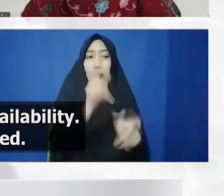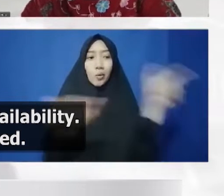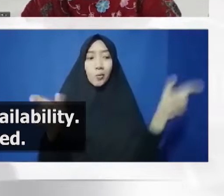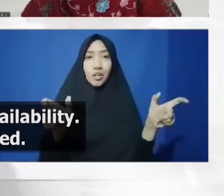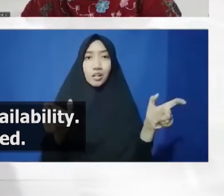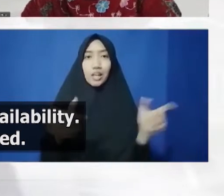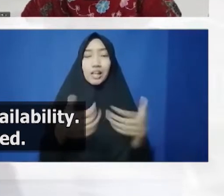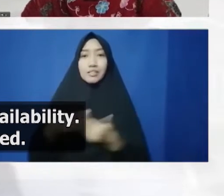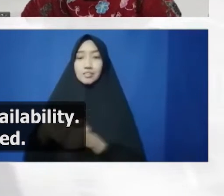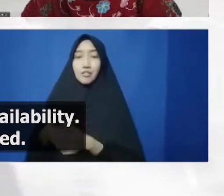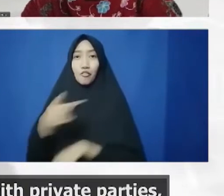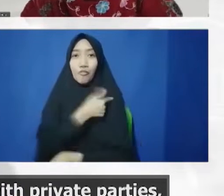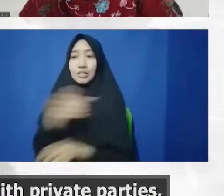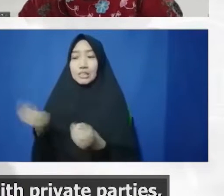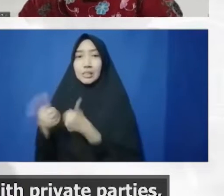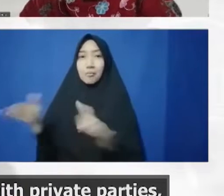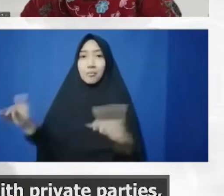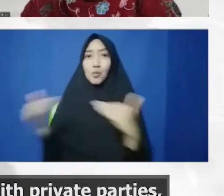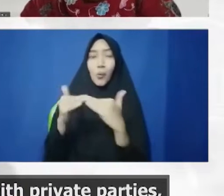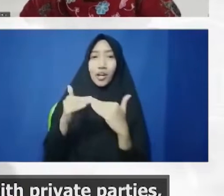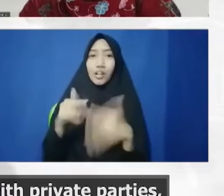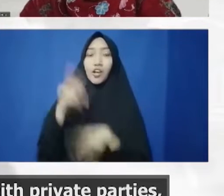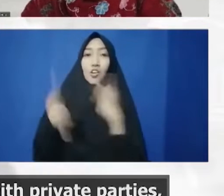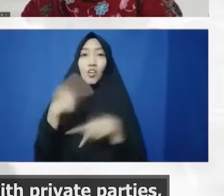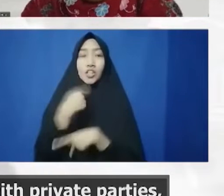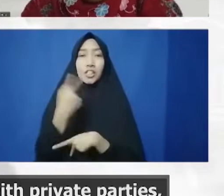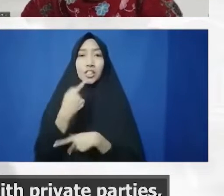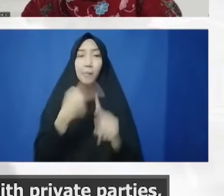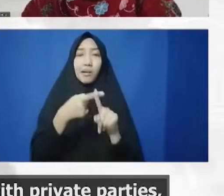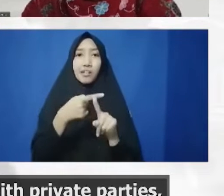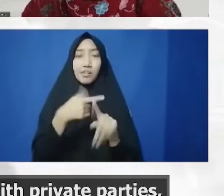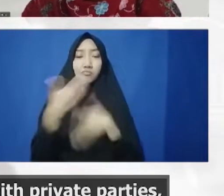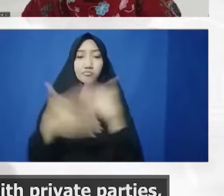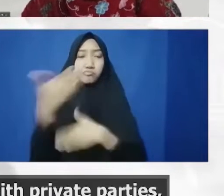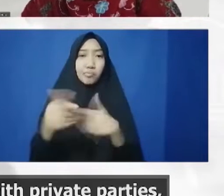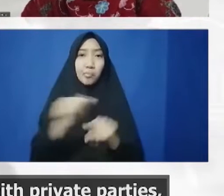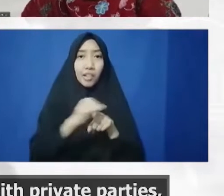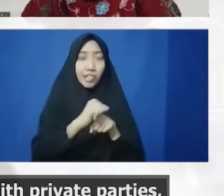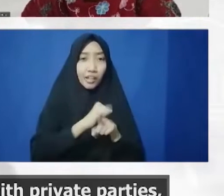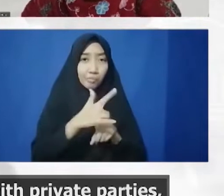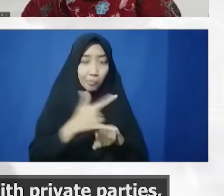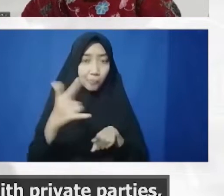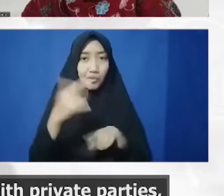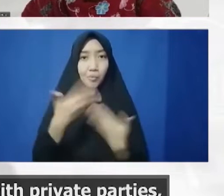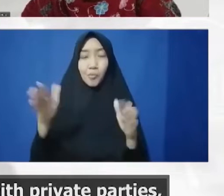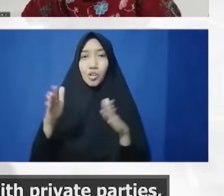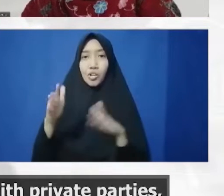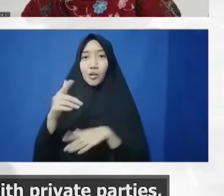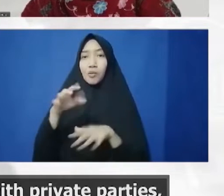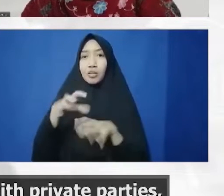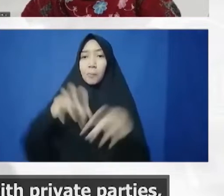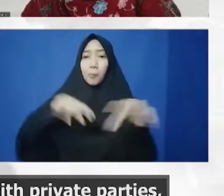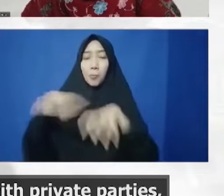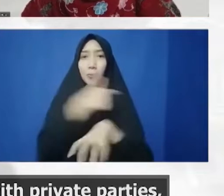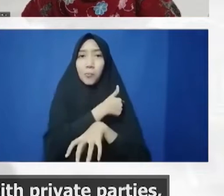vaksin. Kemudian tentunya tenaga vaksinator, kalau harus ditambah, kita akan terus melakukan pelatihan dan membuka pos vaksinasi dengan bekerja